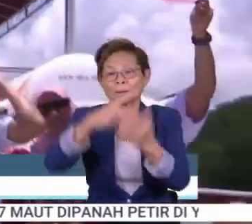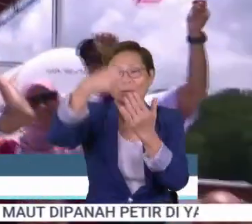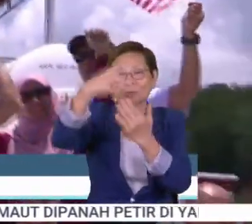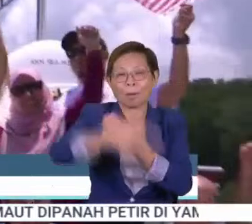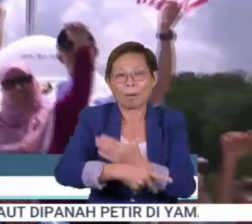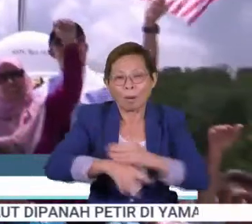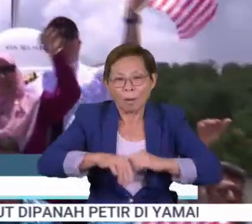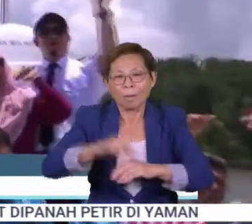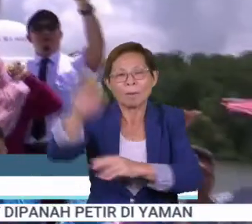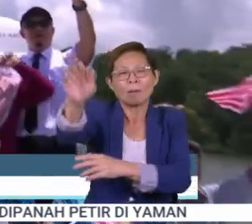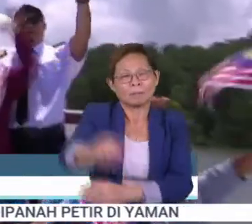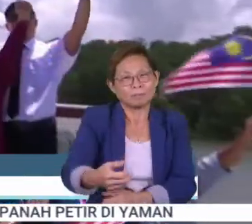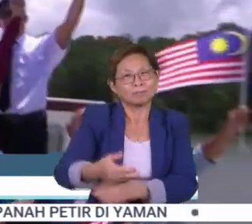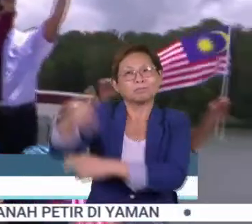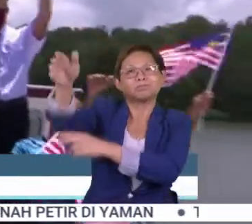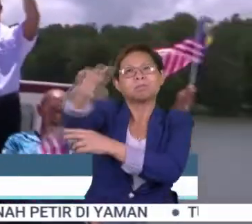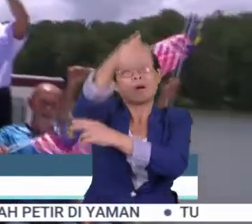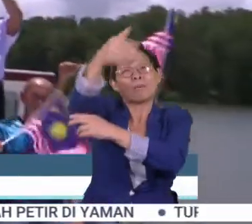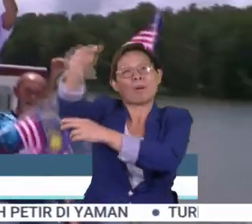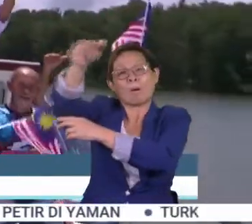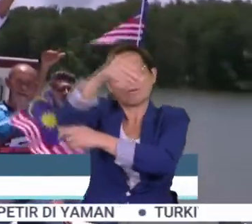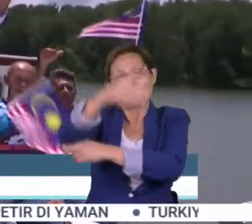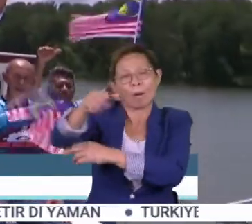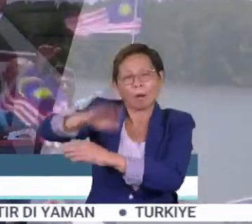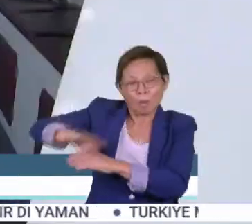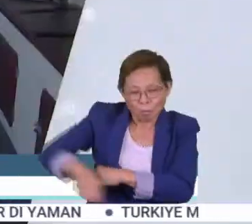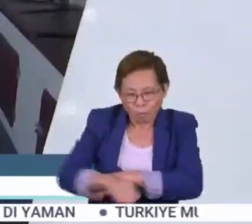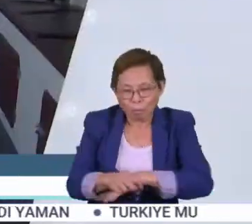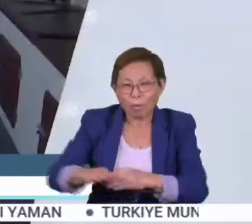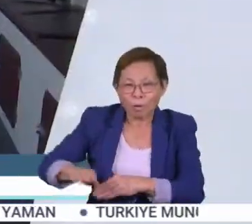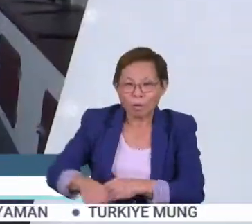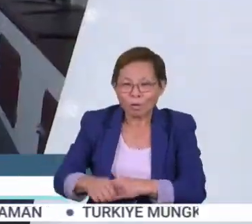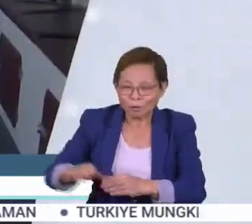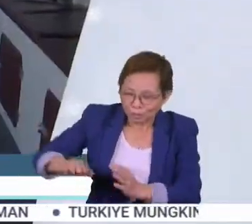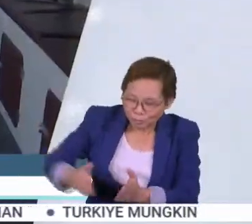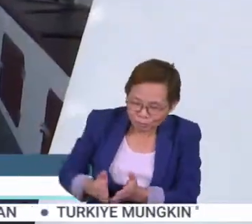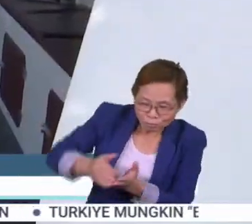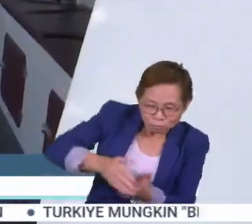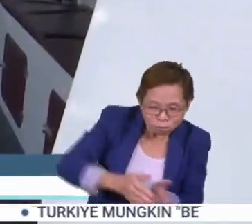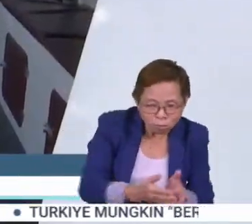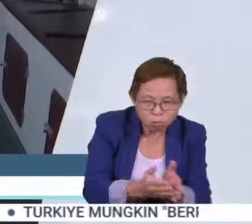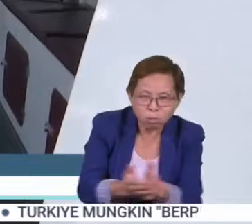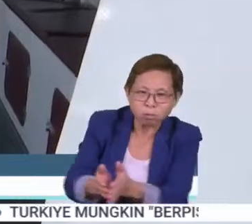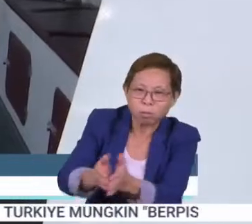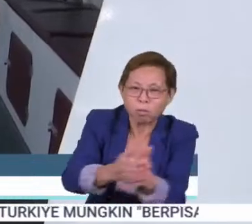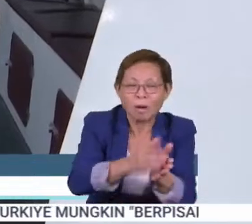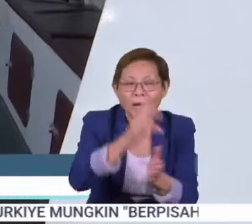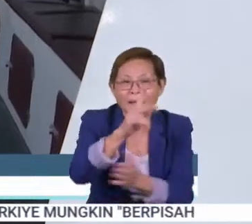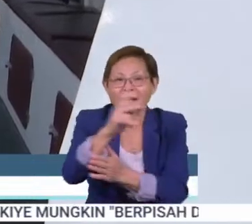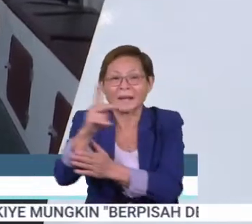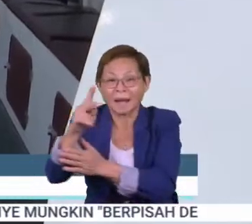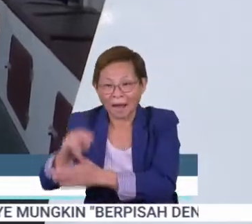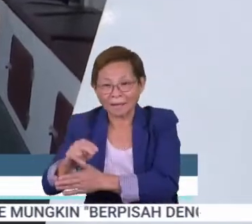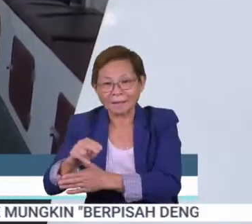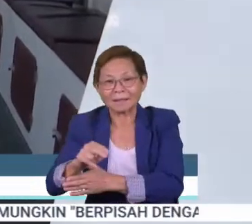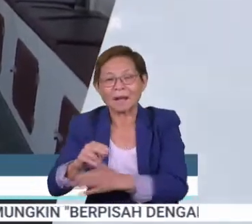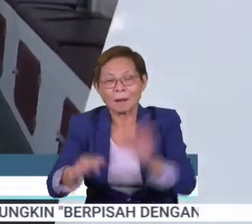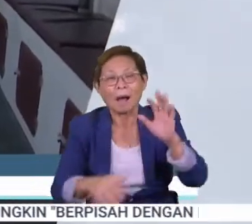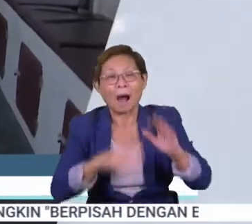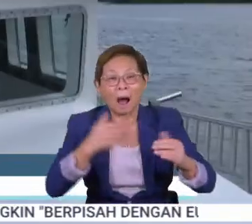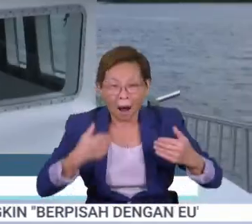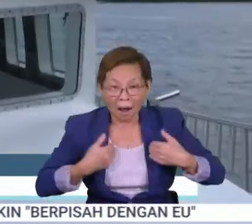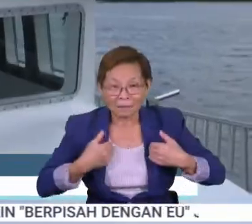program mengibar jalur gemilang dan menyelusuri Sungai Merbuk oleh pemiliknya, KKN Sea Hunt, yang